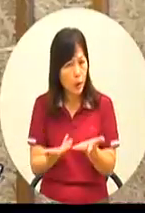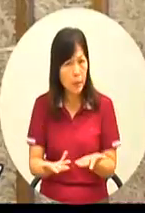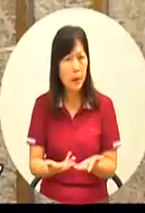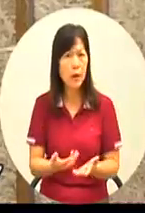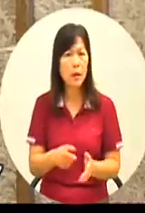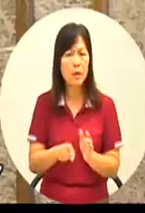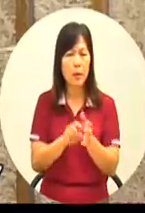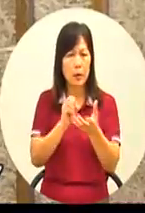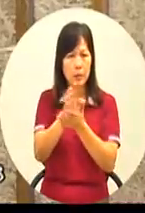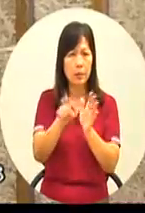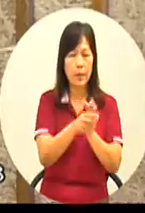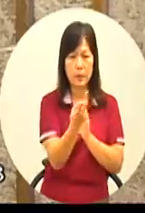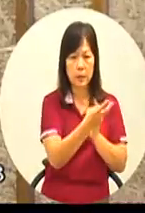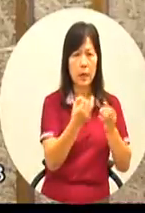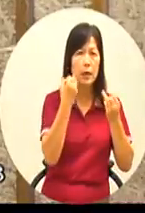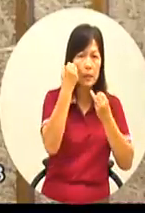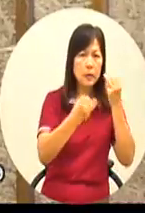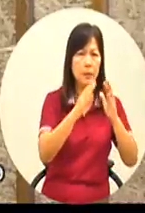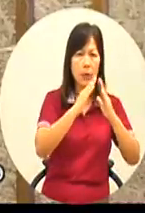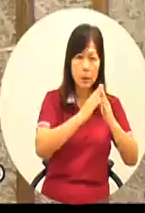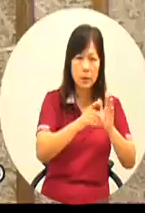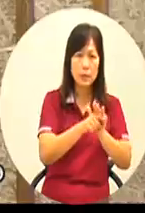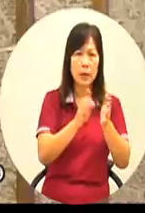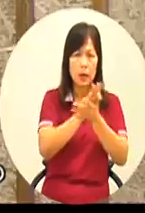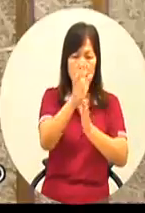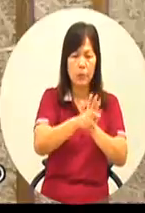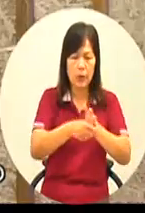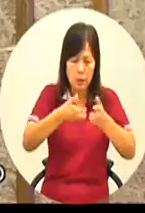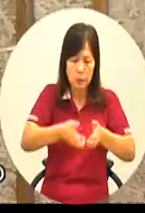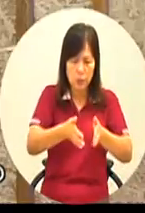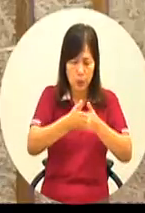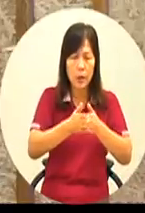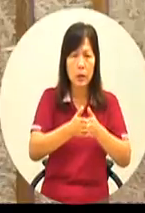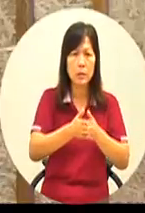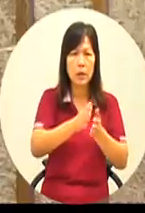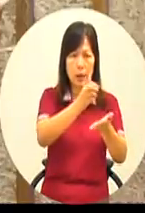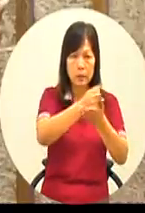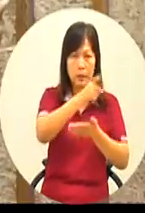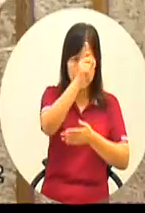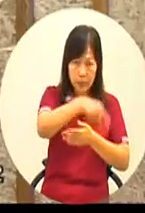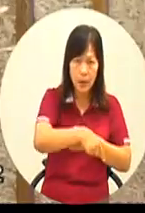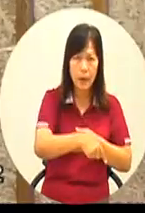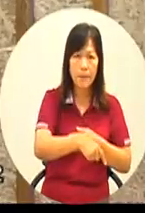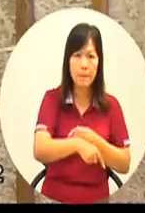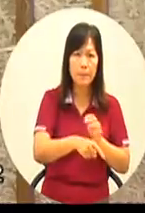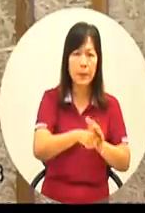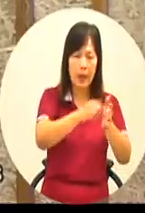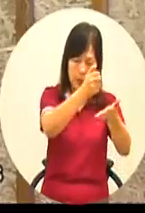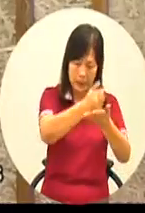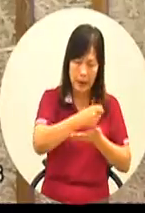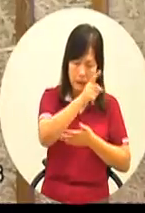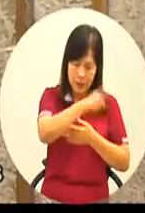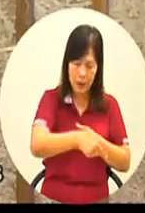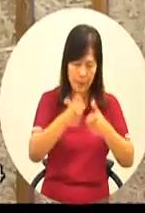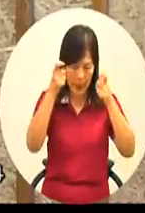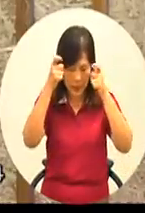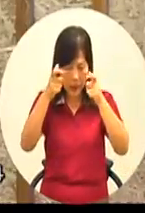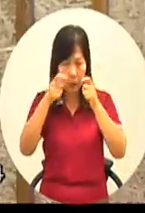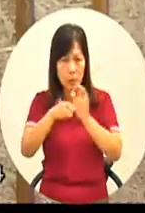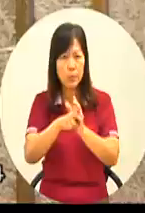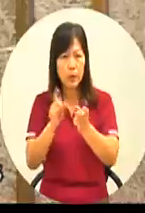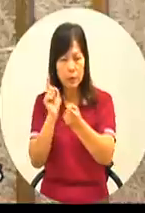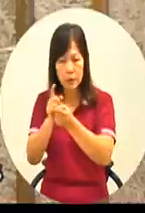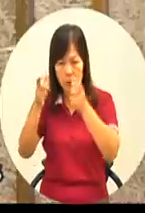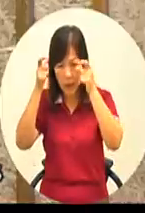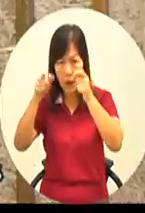哈，这两个姐妹是我们预计在明年将会重点的请她哈，邀访他们到我们高雄来，针对我们